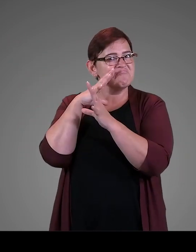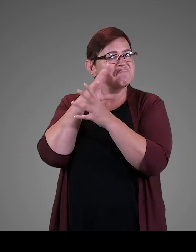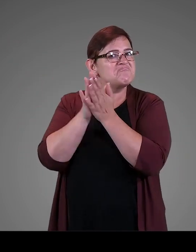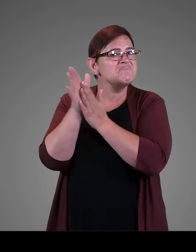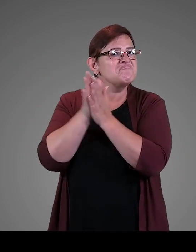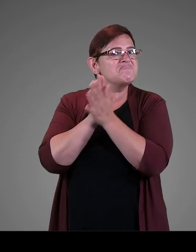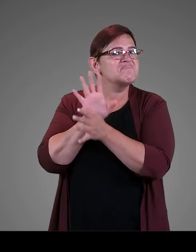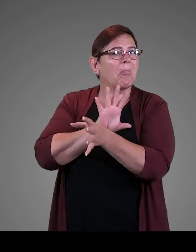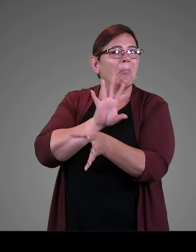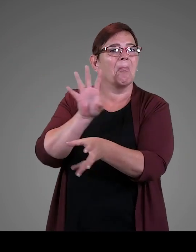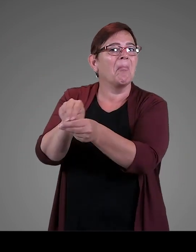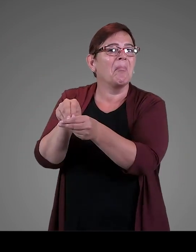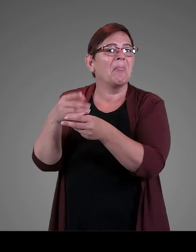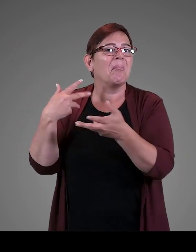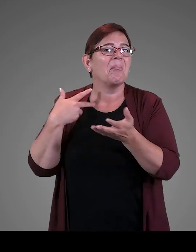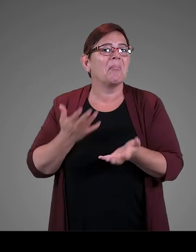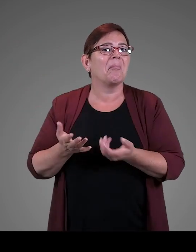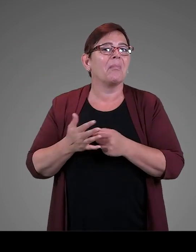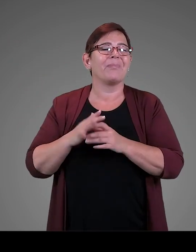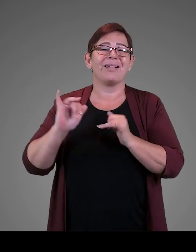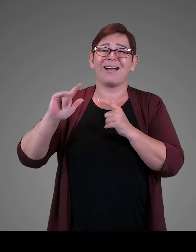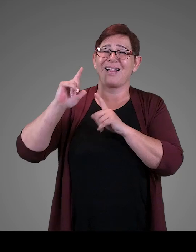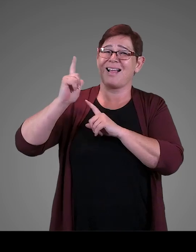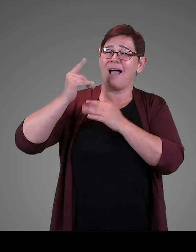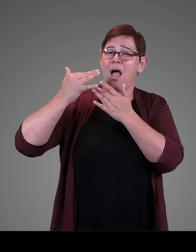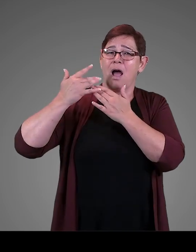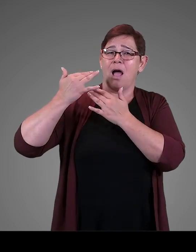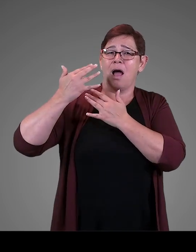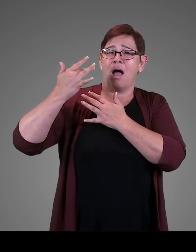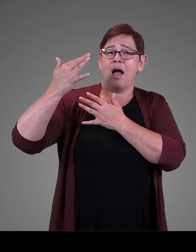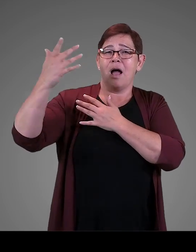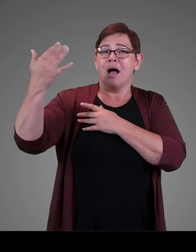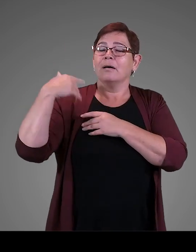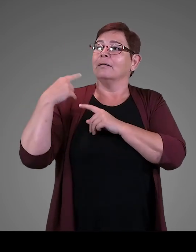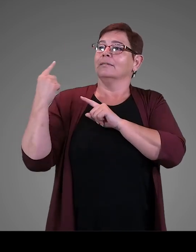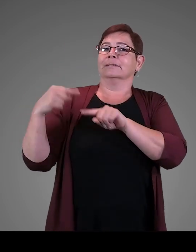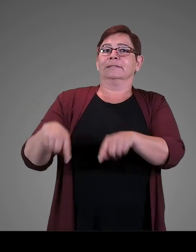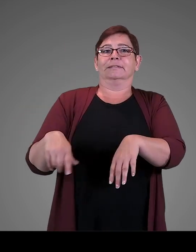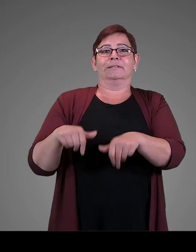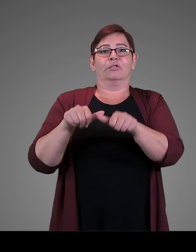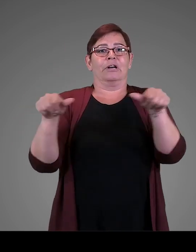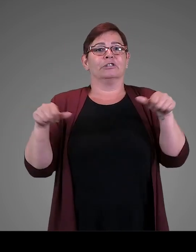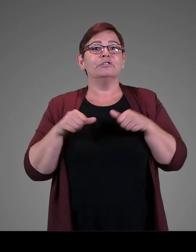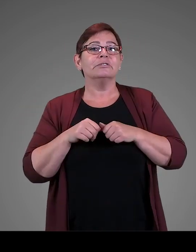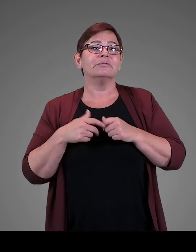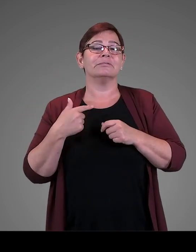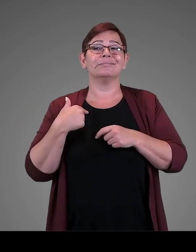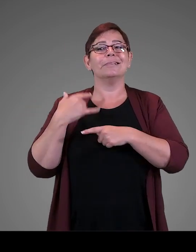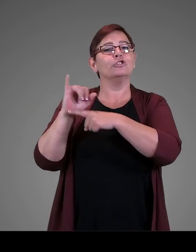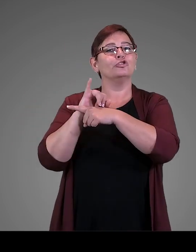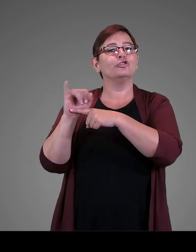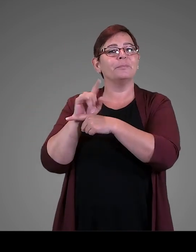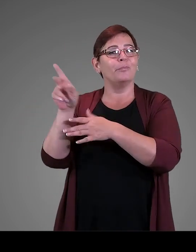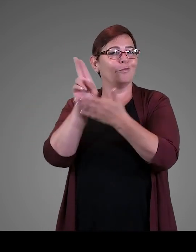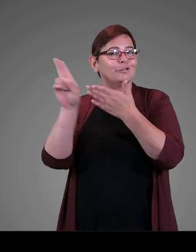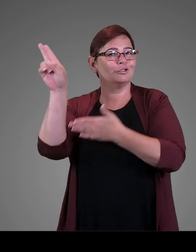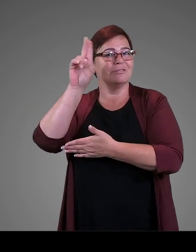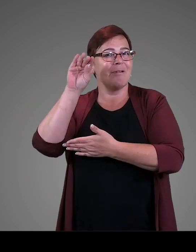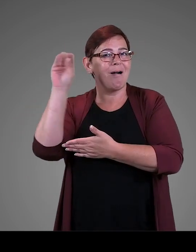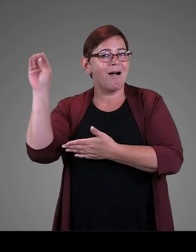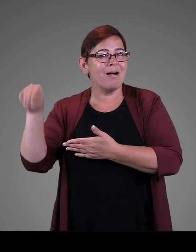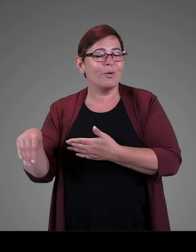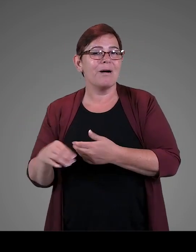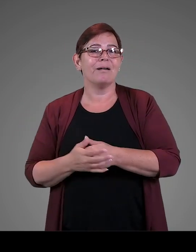qui ressemble à quelque chose que je voudrais peut-être côtoyer, là. Puis, mais c'est beaucoup plus tard, quand je suis arrivé dans la région